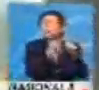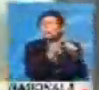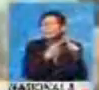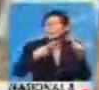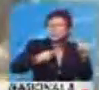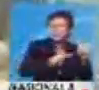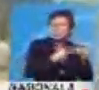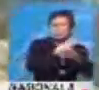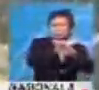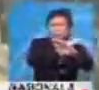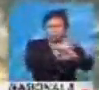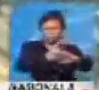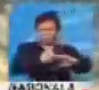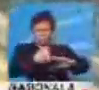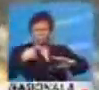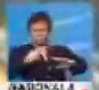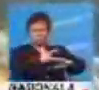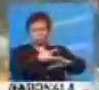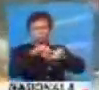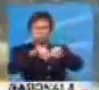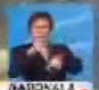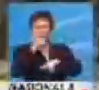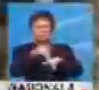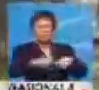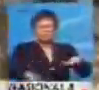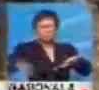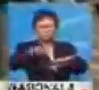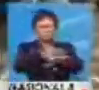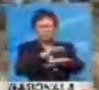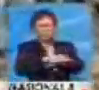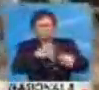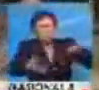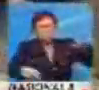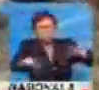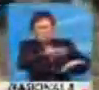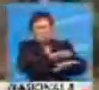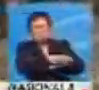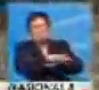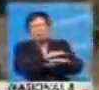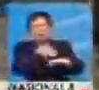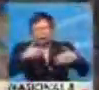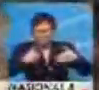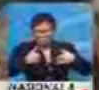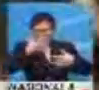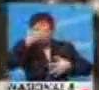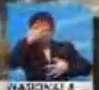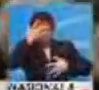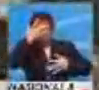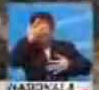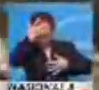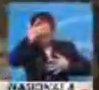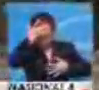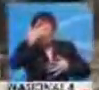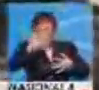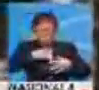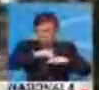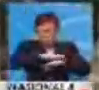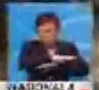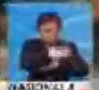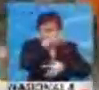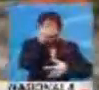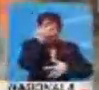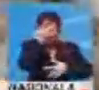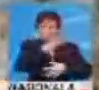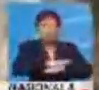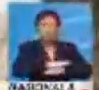perlu mengelakkan diri kita daripada berada di tempat yang berkemungkinan ada penyakit sakit yang menyebarkan penyakit